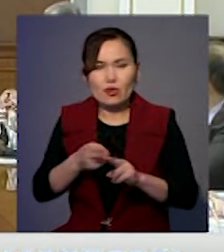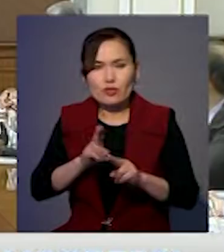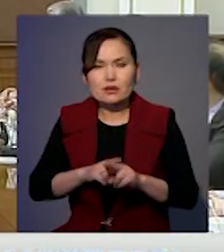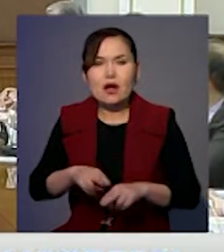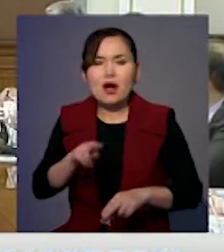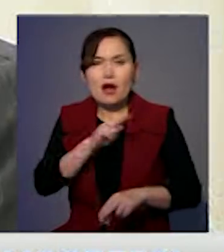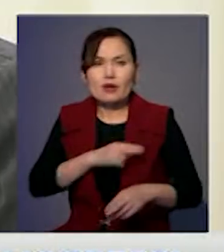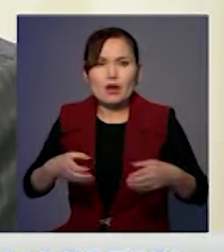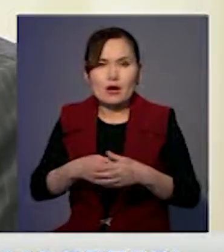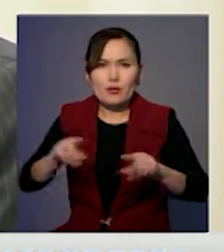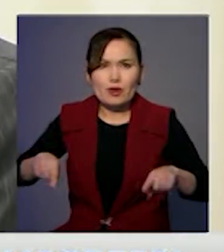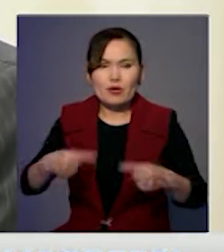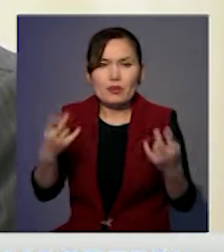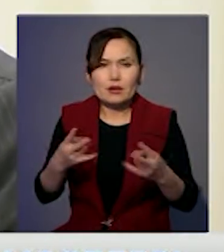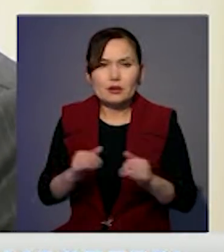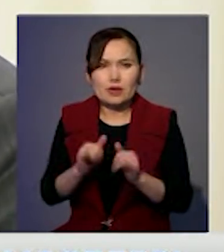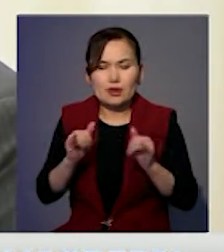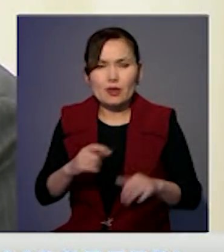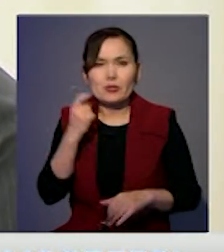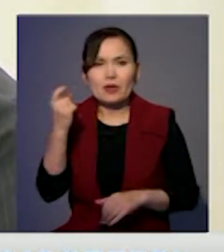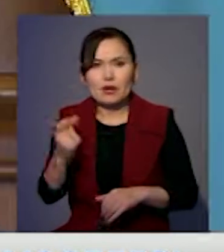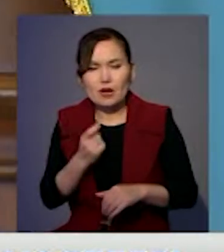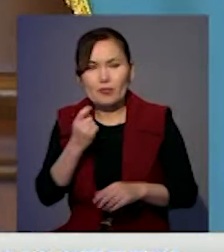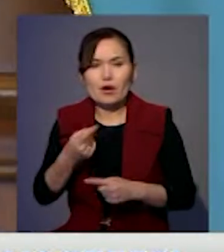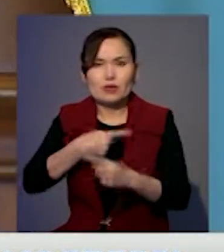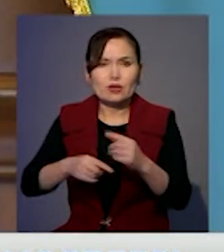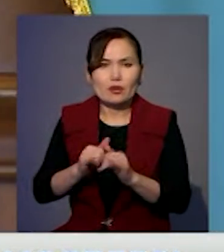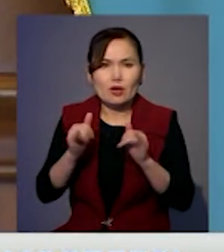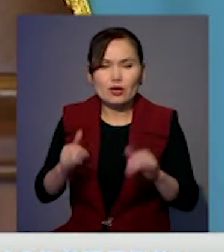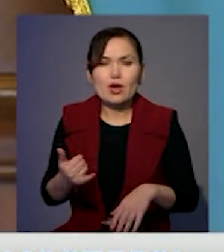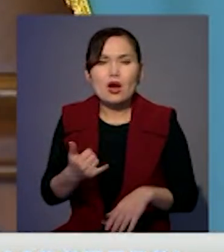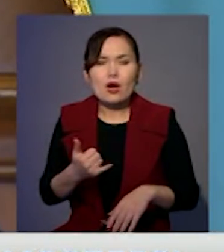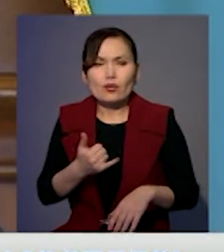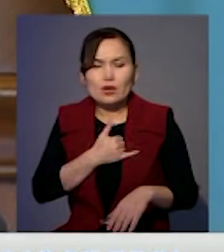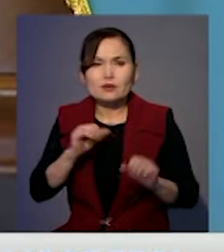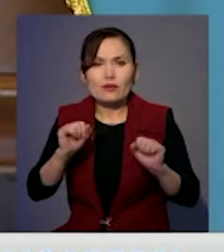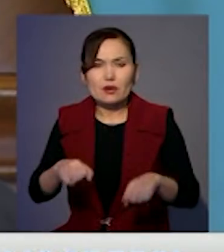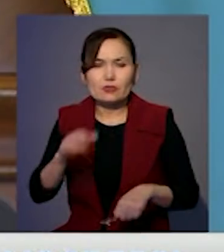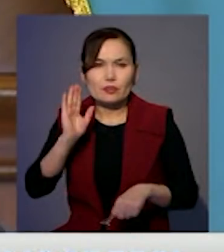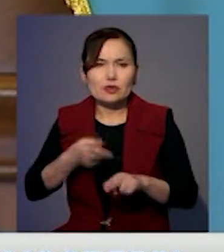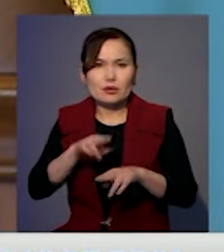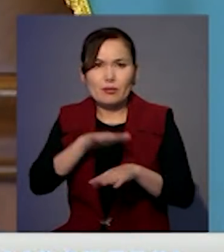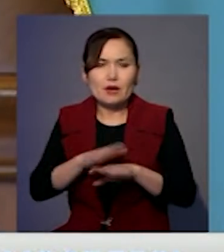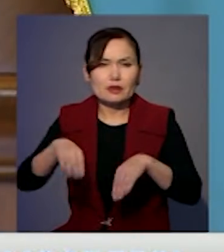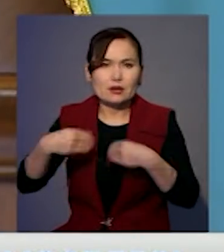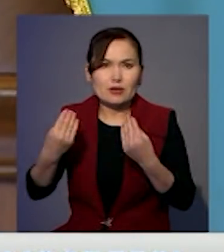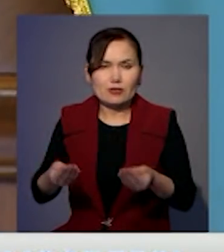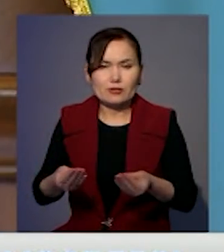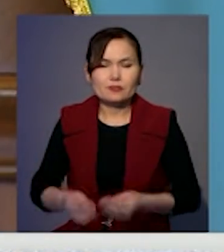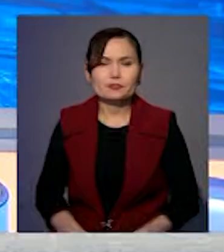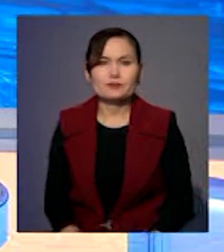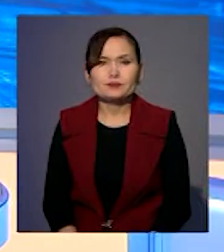нормально. Оживится вся экономика, тогда будет возможность давать деньги, кредитовать. Банки второго уровня начнут работать.